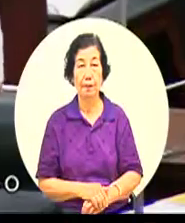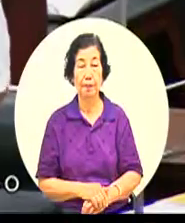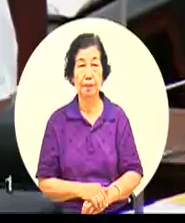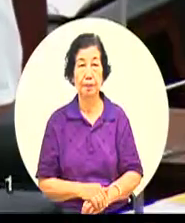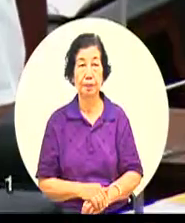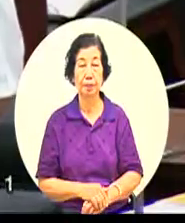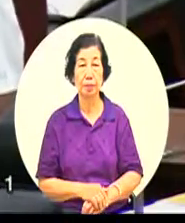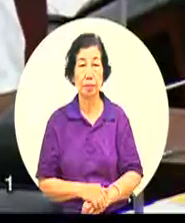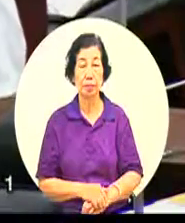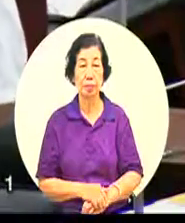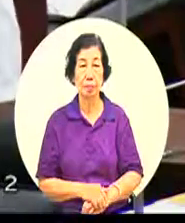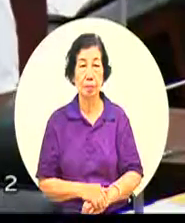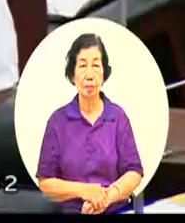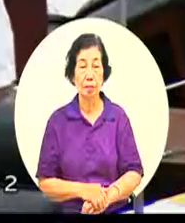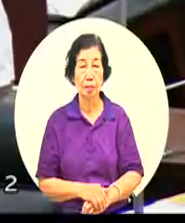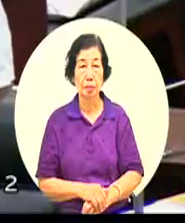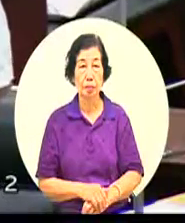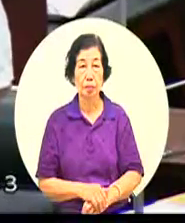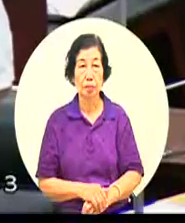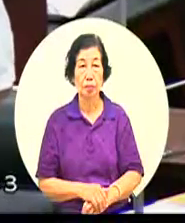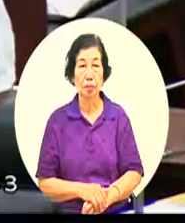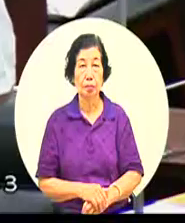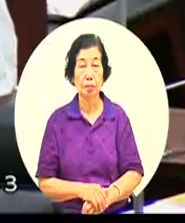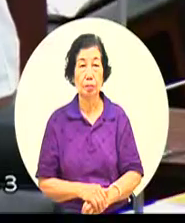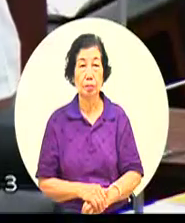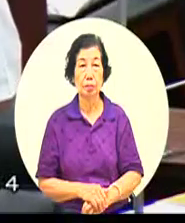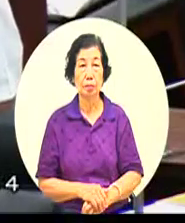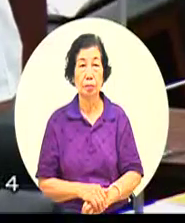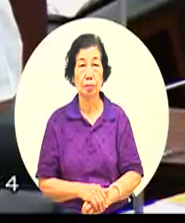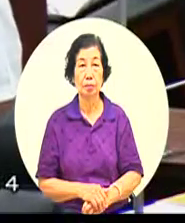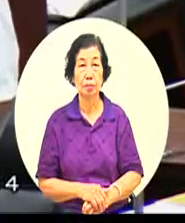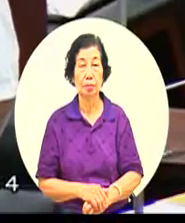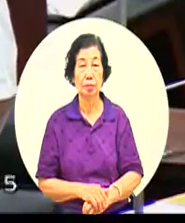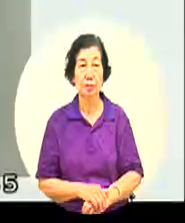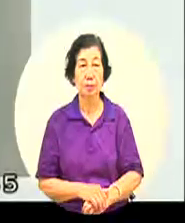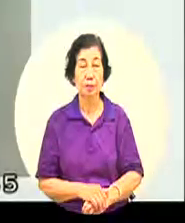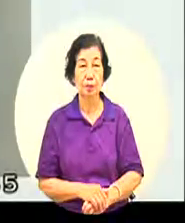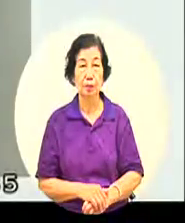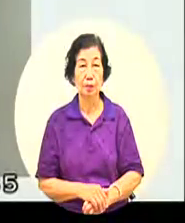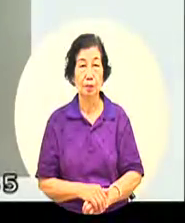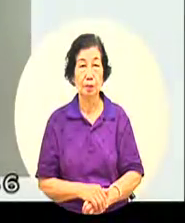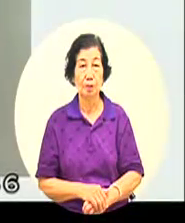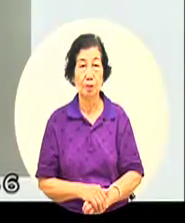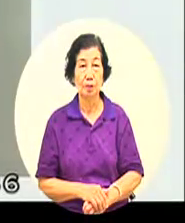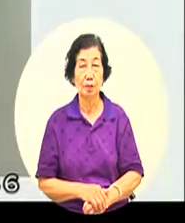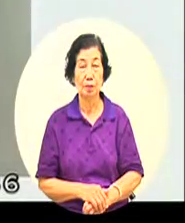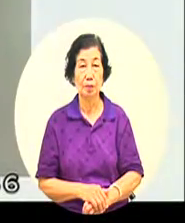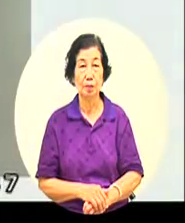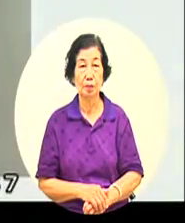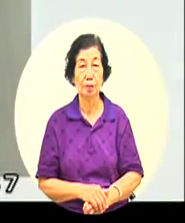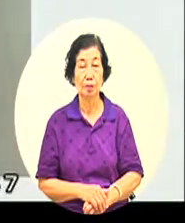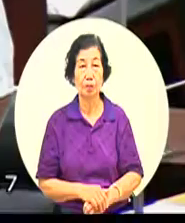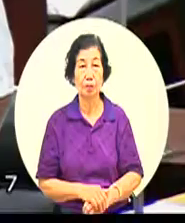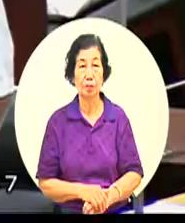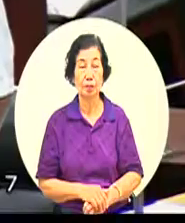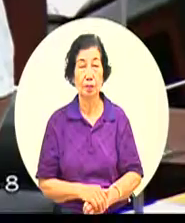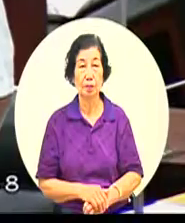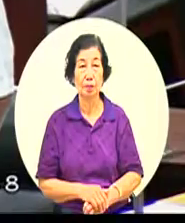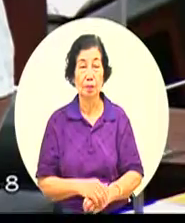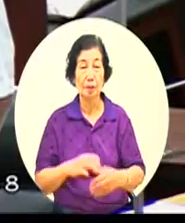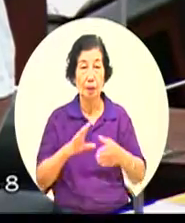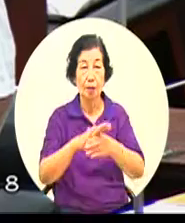就或者，这对，请问一下。 代理局长，请回